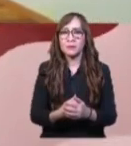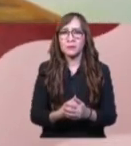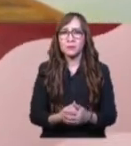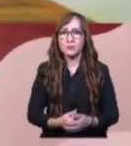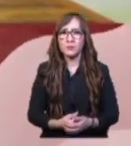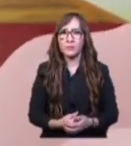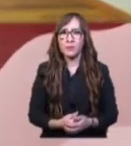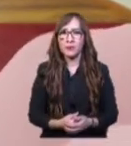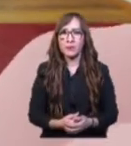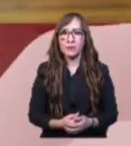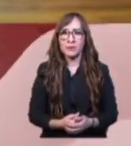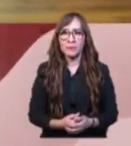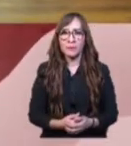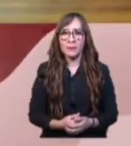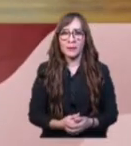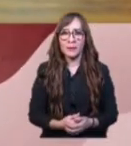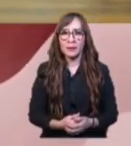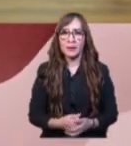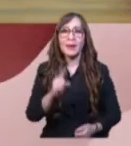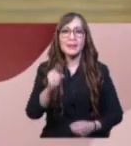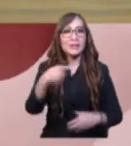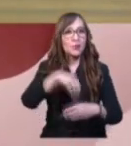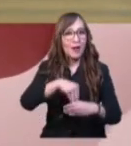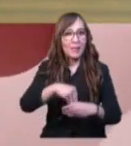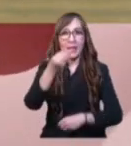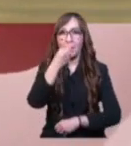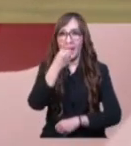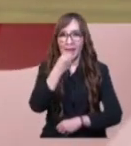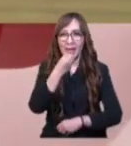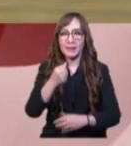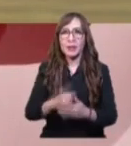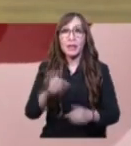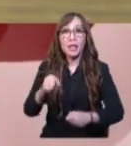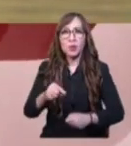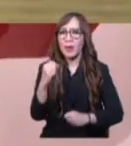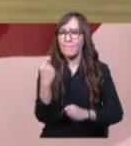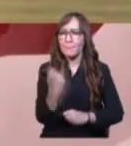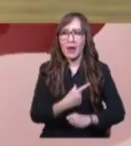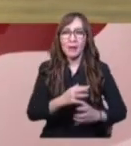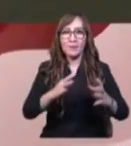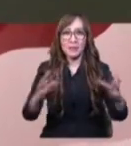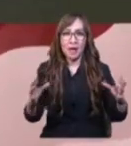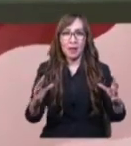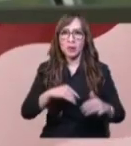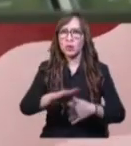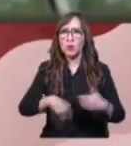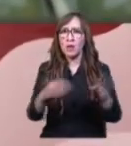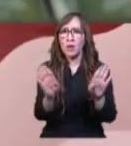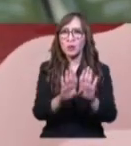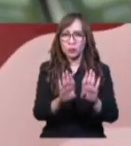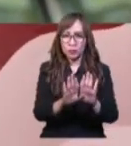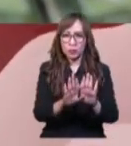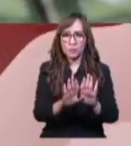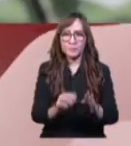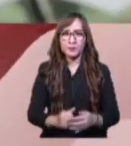ada kriya dan kuliner gitu ya. Itu adalah 3 sektor yang terbesar itu semuanya ditutup gitu ya dari keran